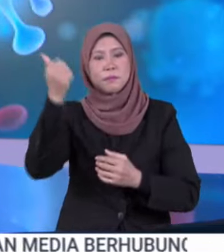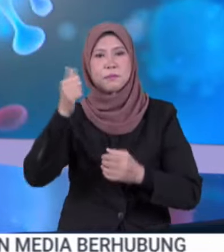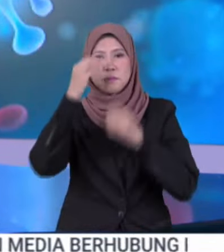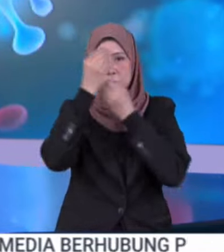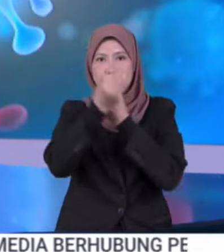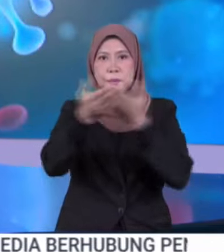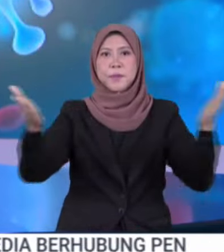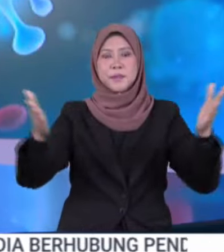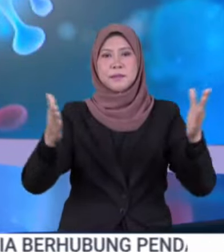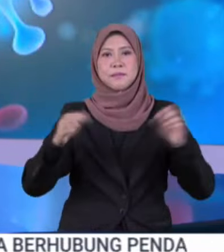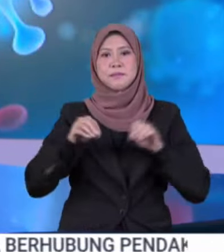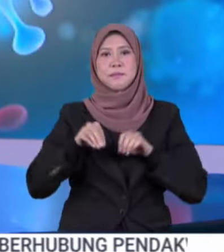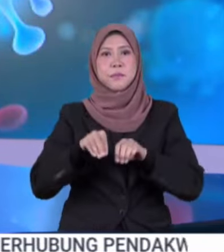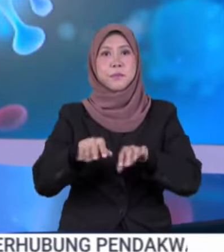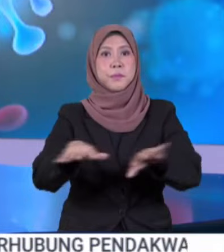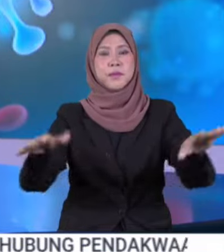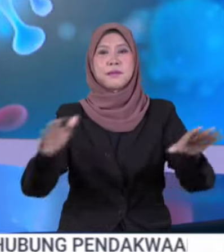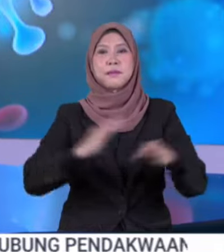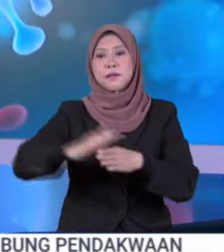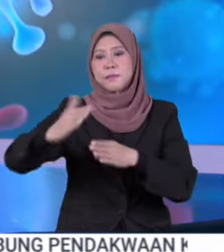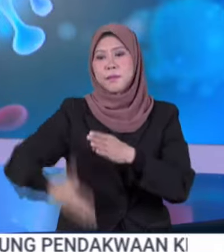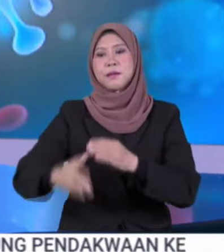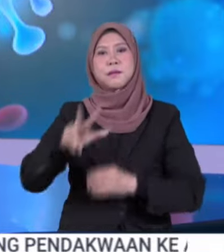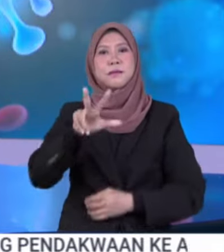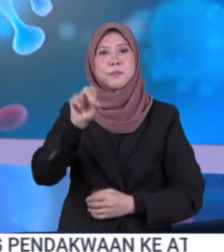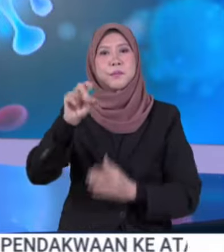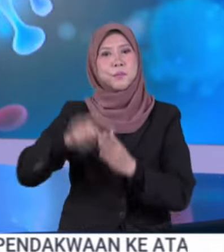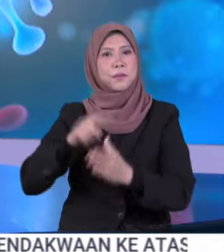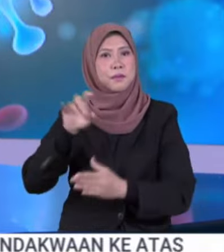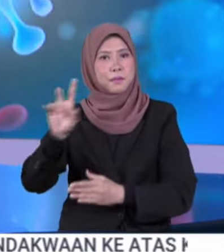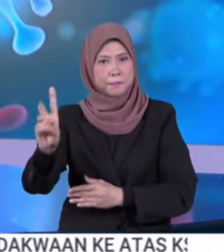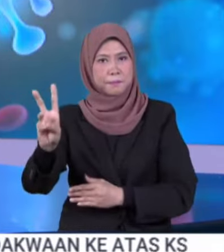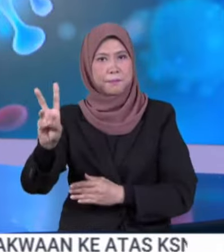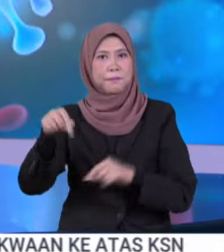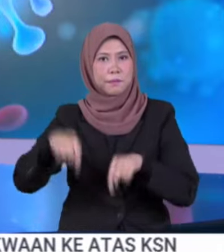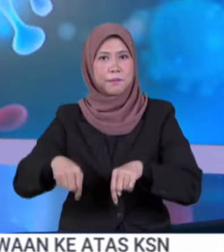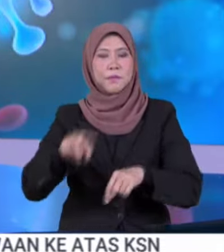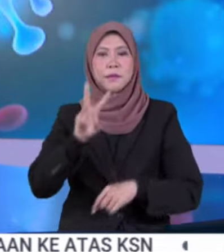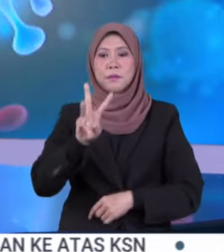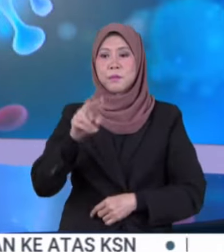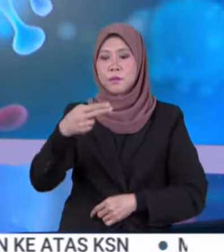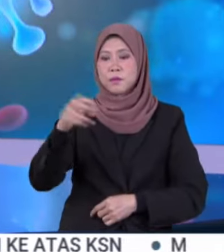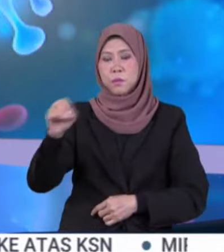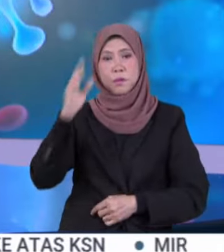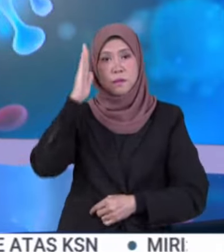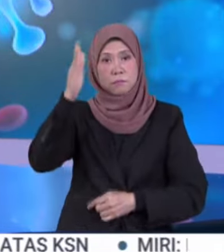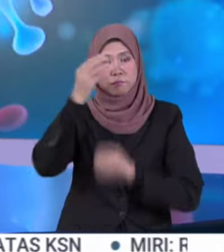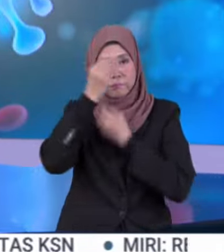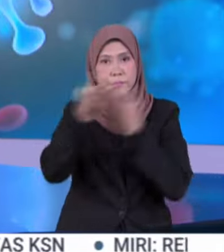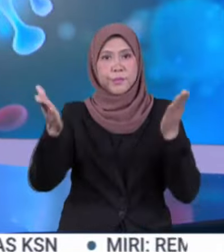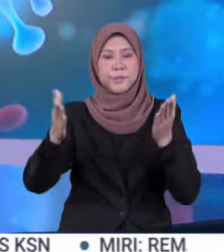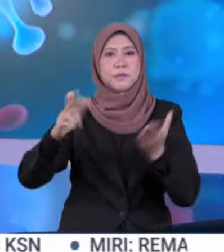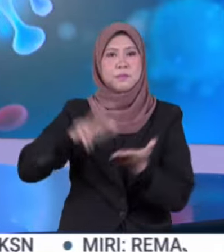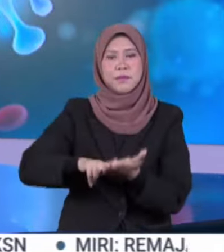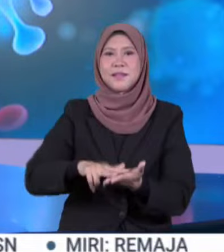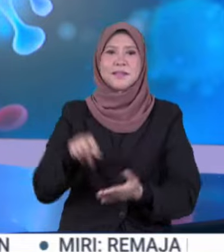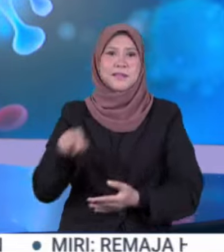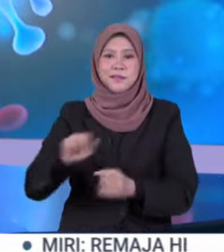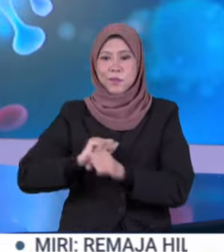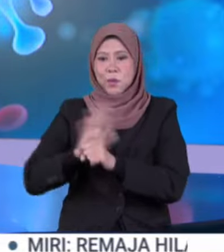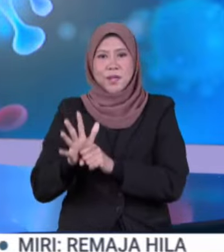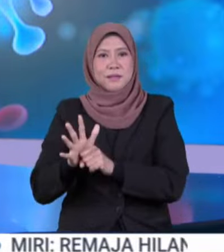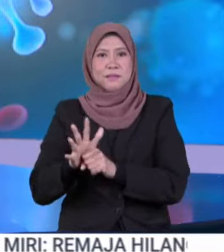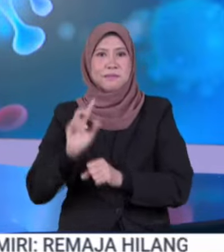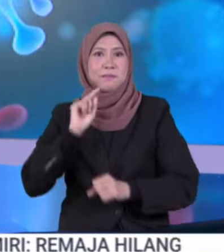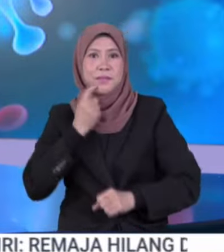kawasan tempatan jangkitan tamat pada 30 Jun ini. Penilaian susulan WHO memutuskan COVID-19 tidak lagi menjadi